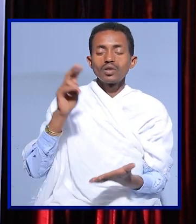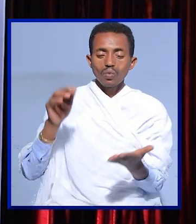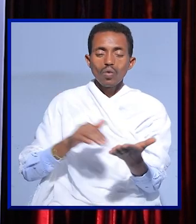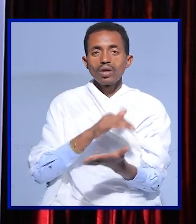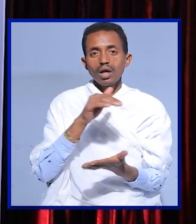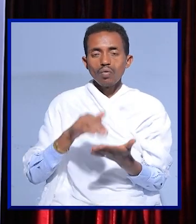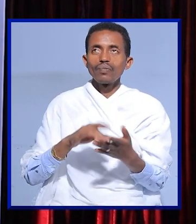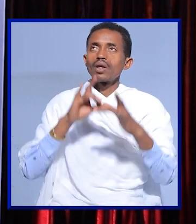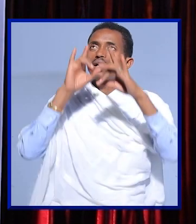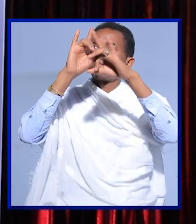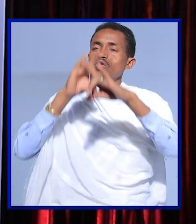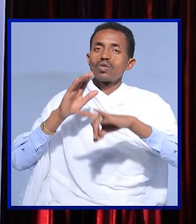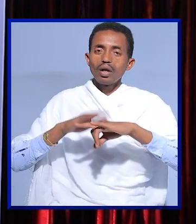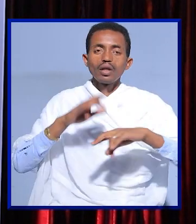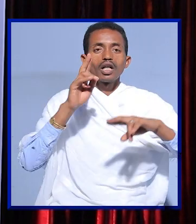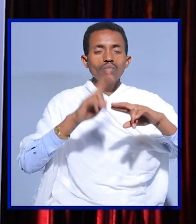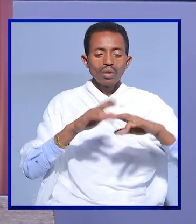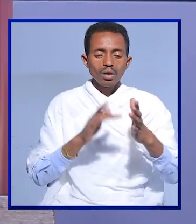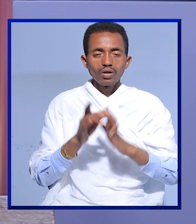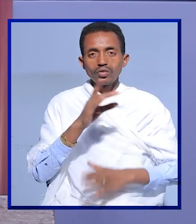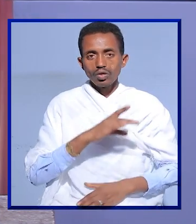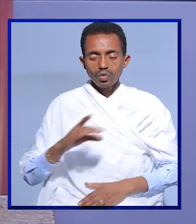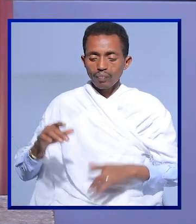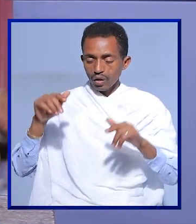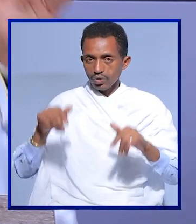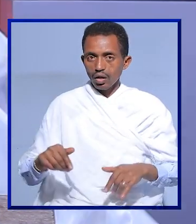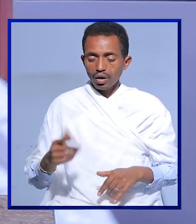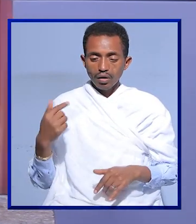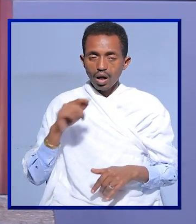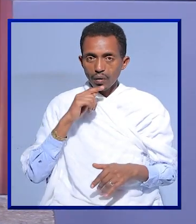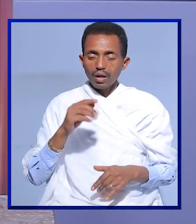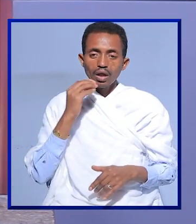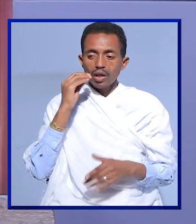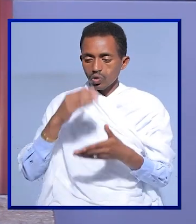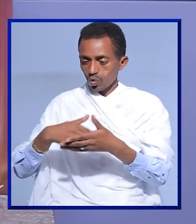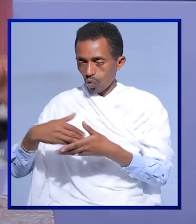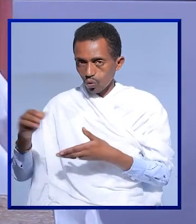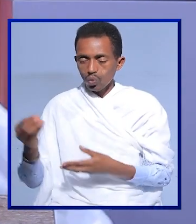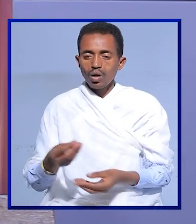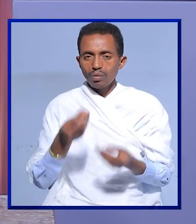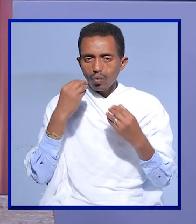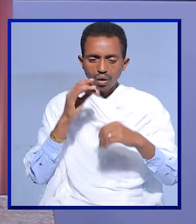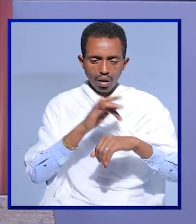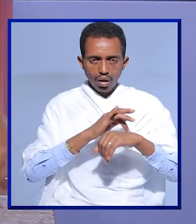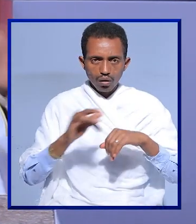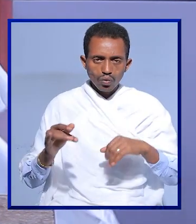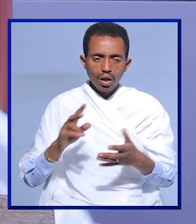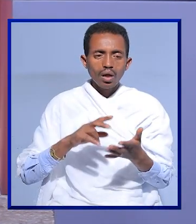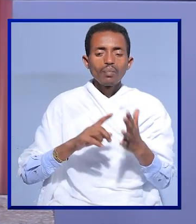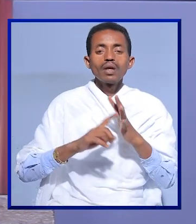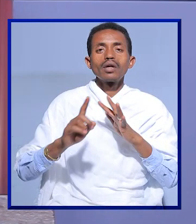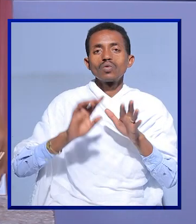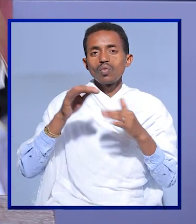ዳግም በዙፋኑ ተቀምጧል ኢየሱስ ክርስቶስ። ዛሬ ከቤታቸው የተባረሩት የሚበሉት ያጡት